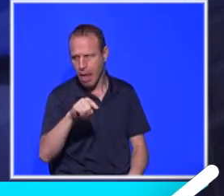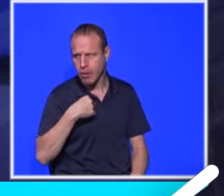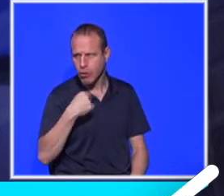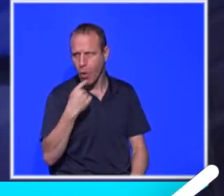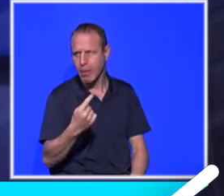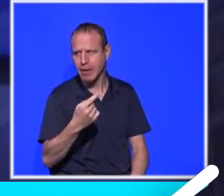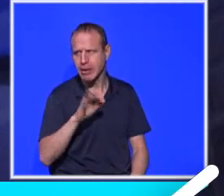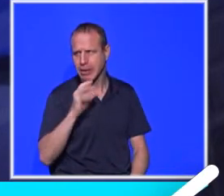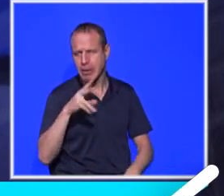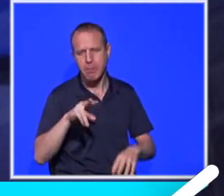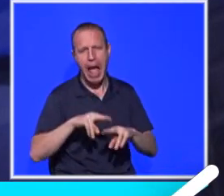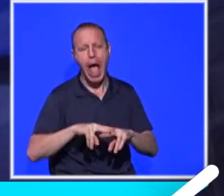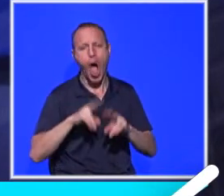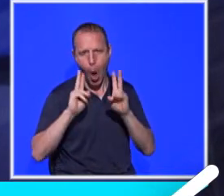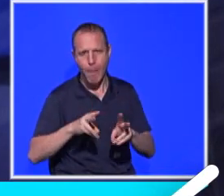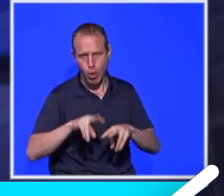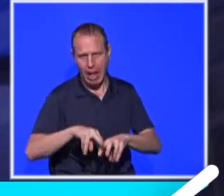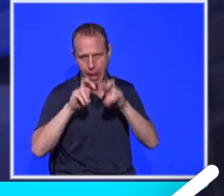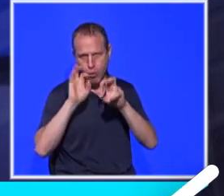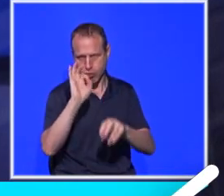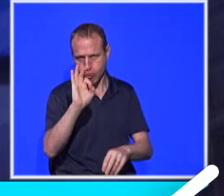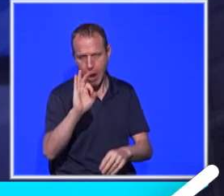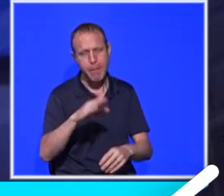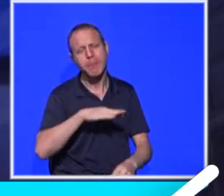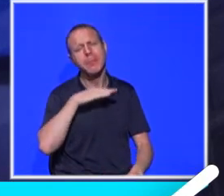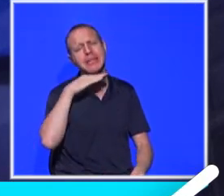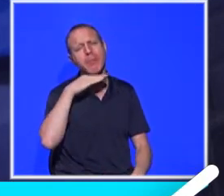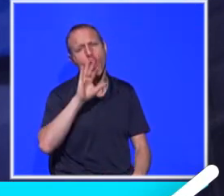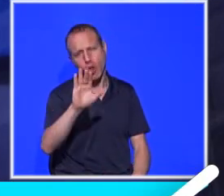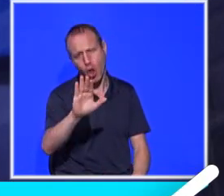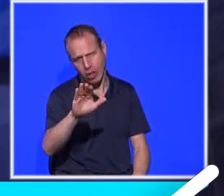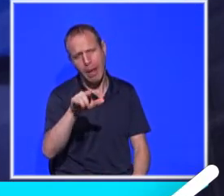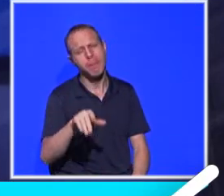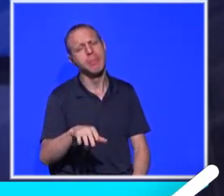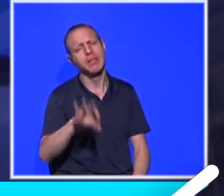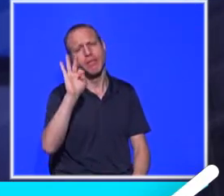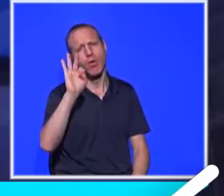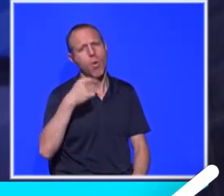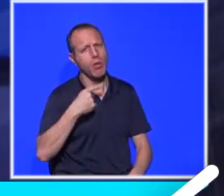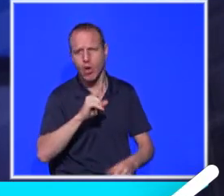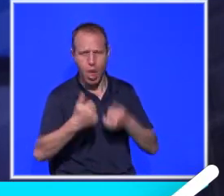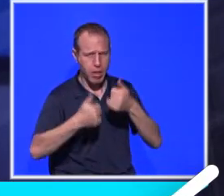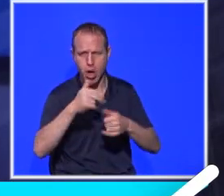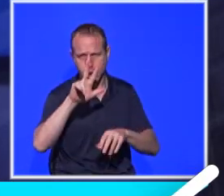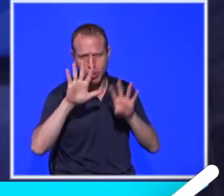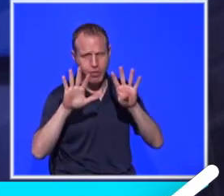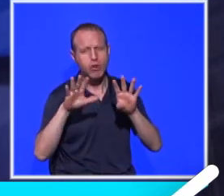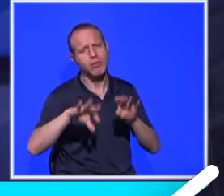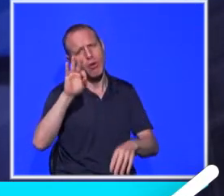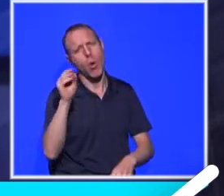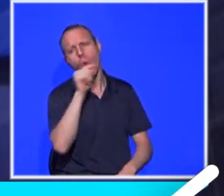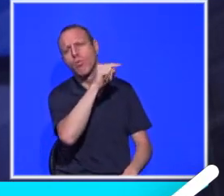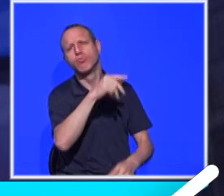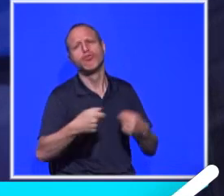האופציות הקיימות שלכם מספקות אתכם, תצביעו. אני לא אתחלה על 39, שיצביעו למשותפת